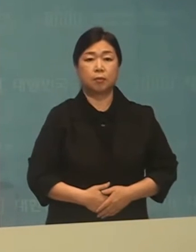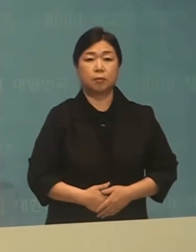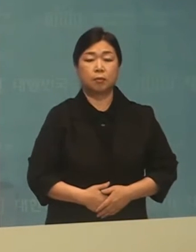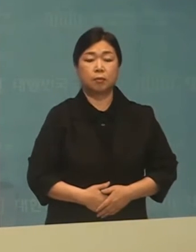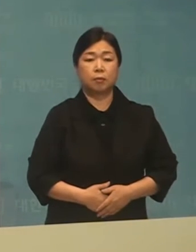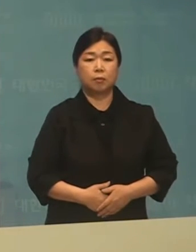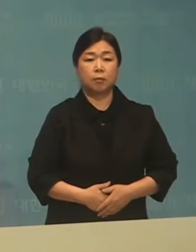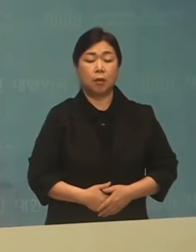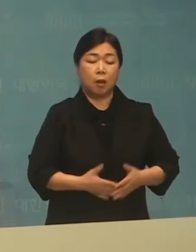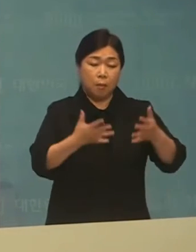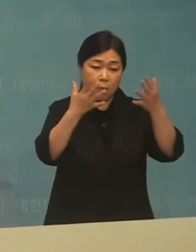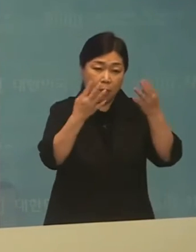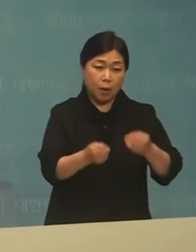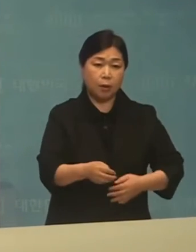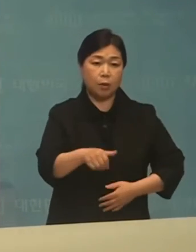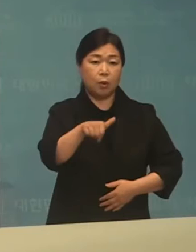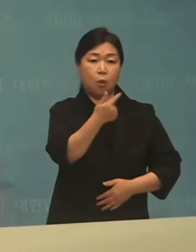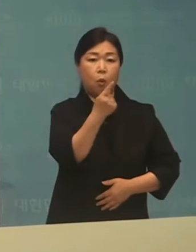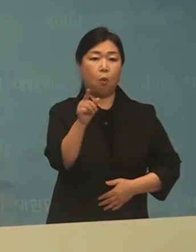많은 광복회원들이